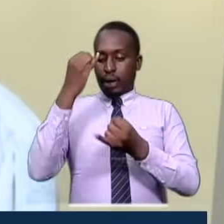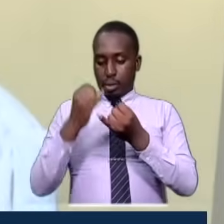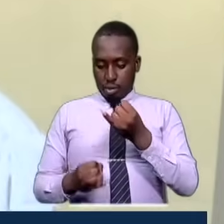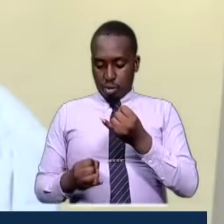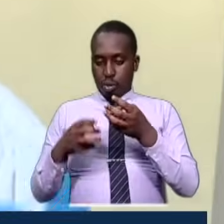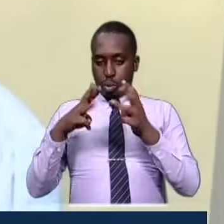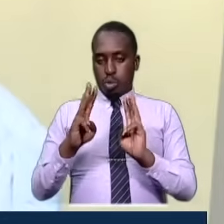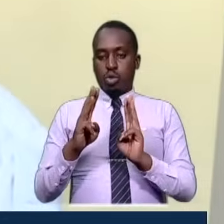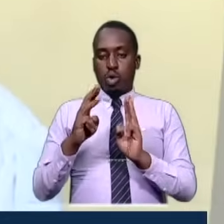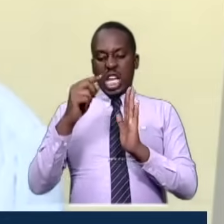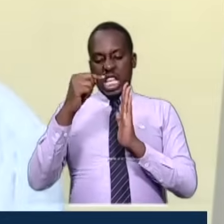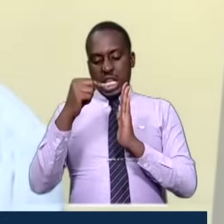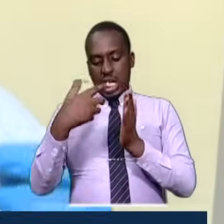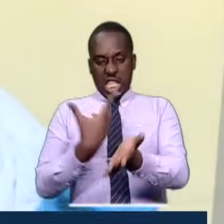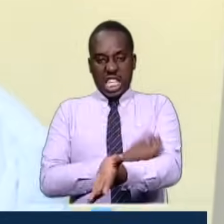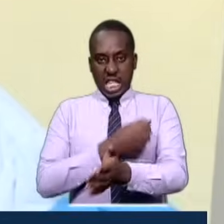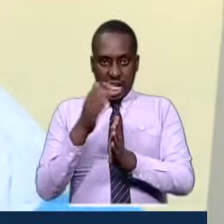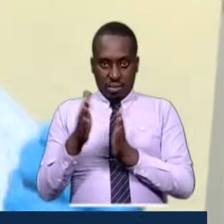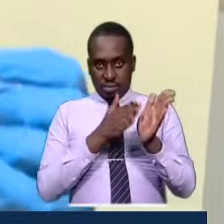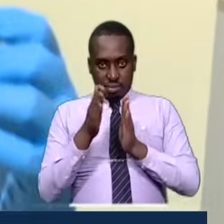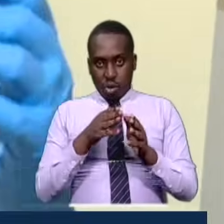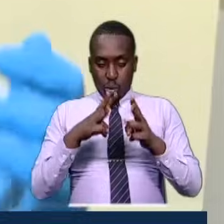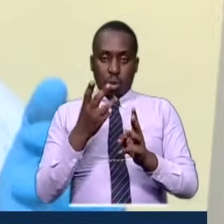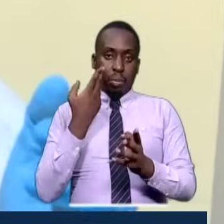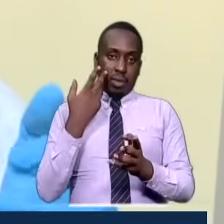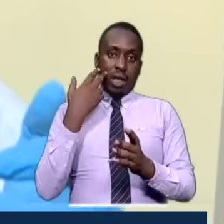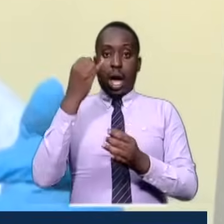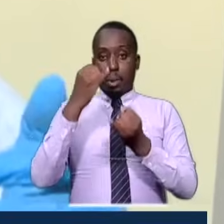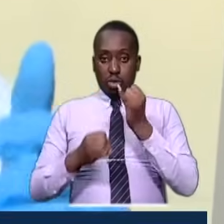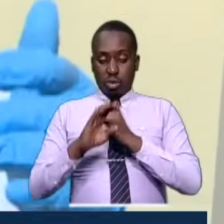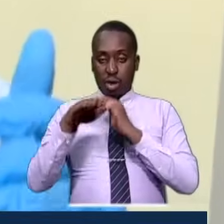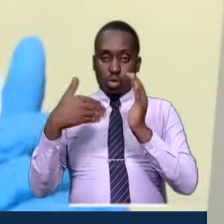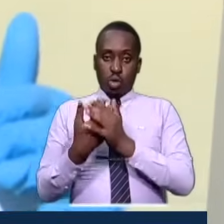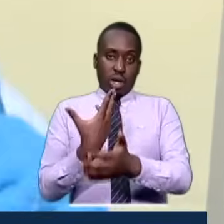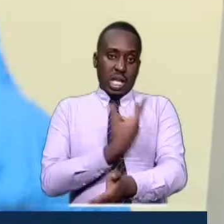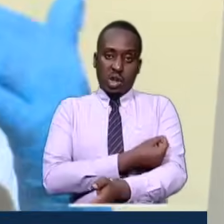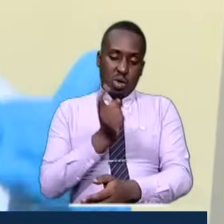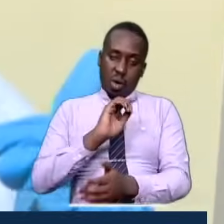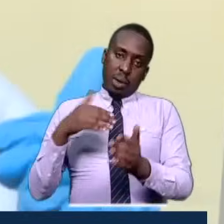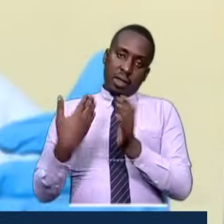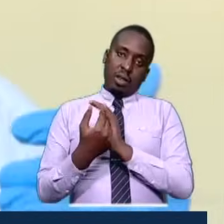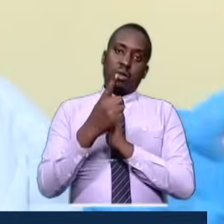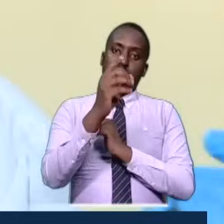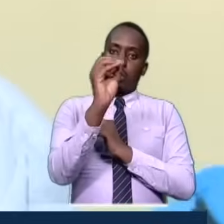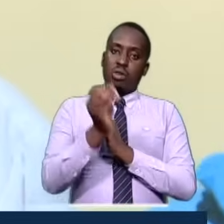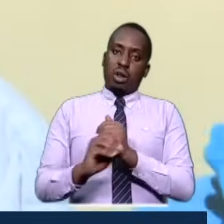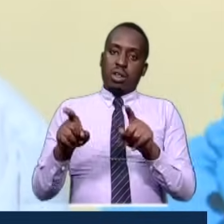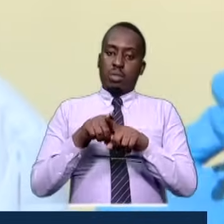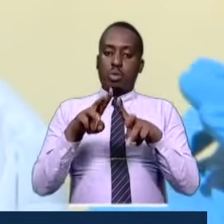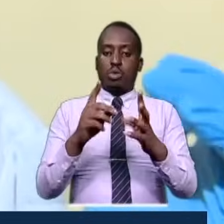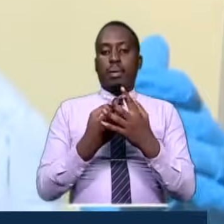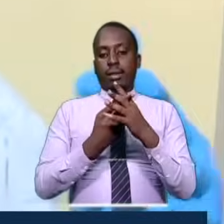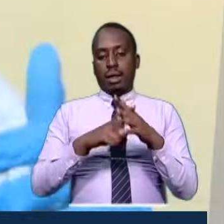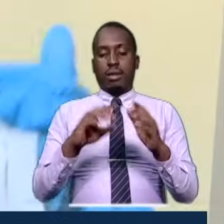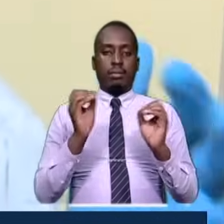uko ingenga y'ikingira iteganyijwe abasoza inkingo zose ntago bageza ijana ku ijana nk'uko baba